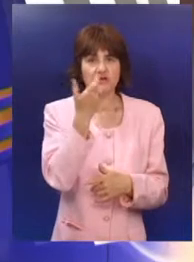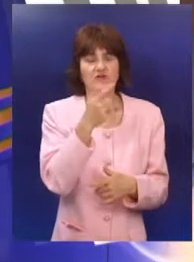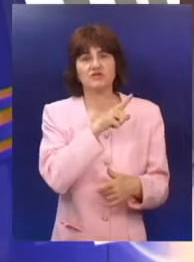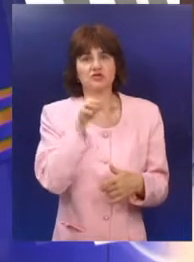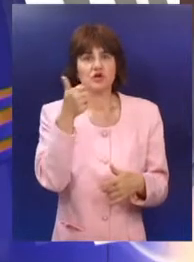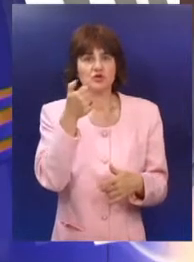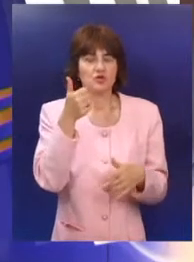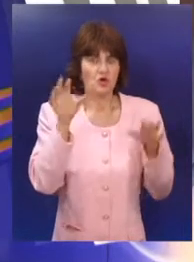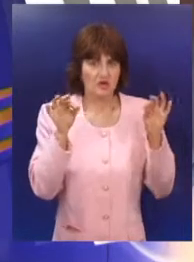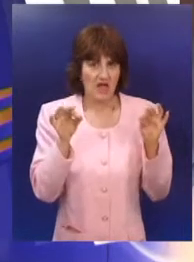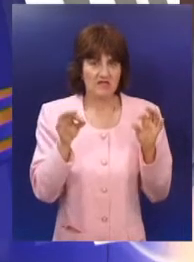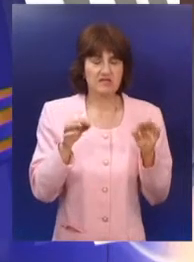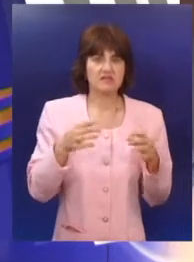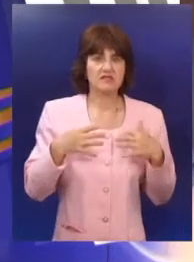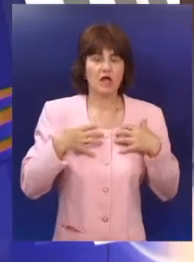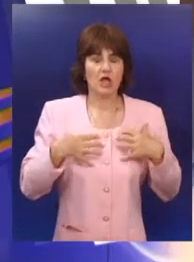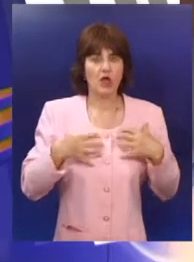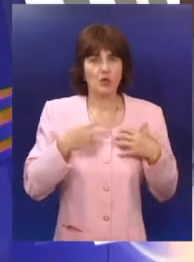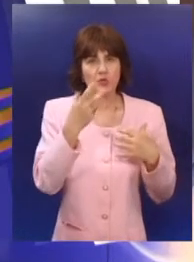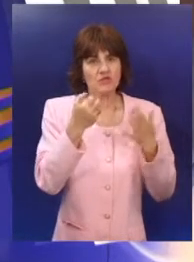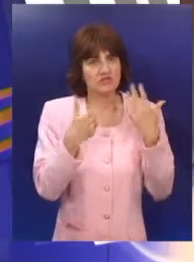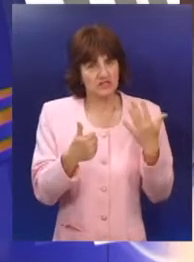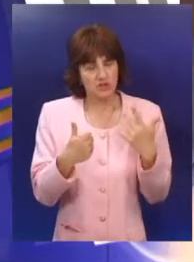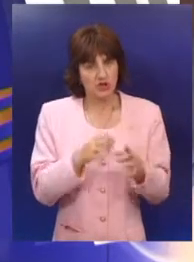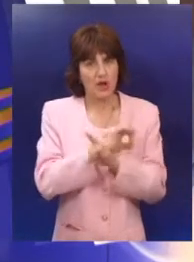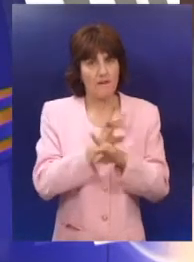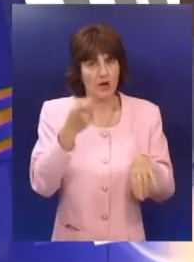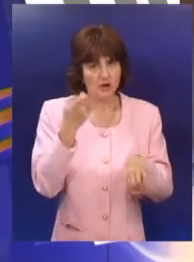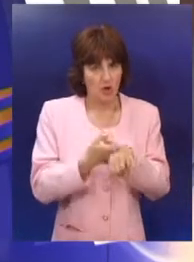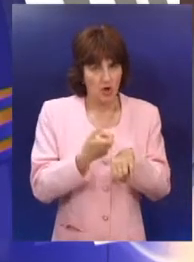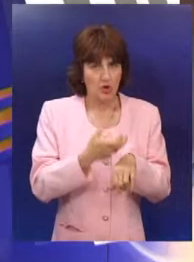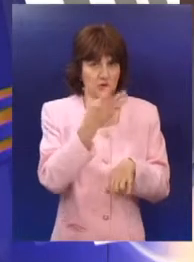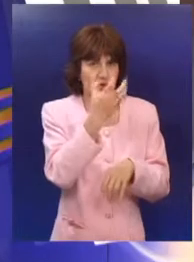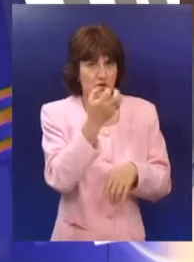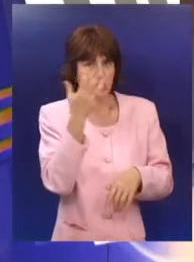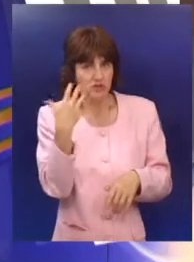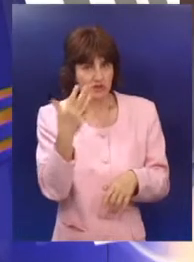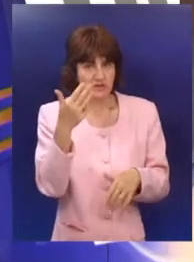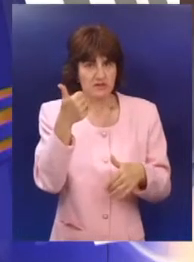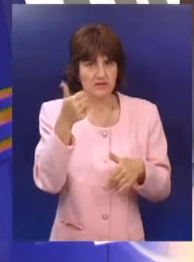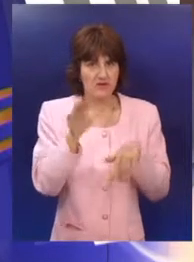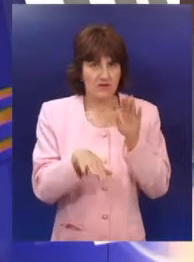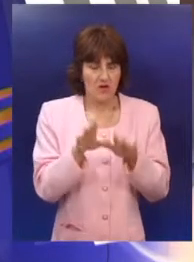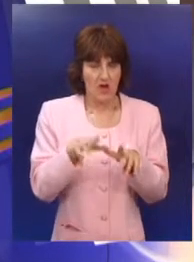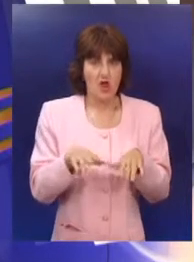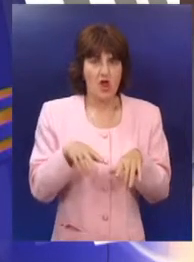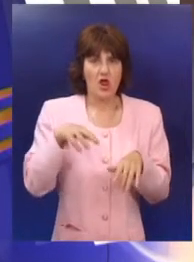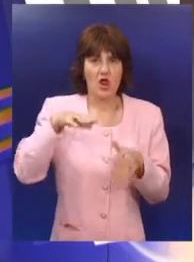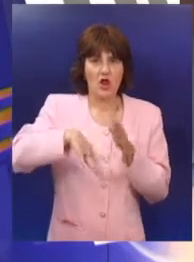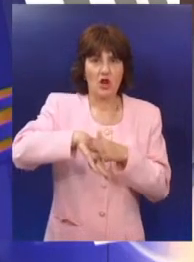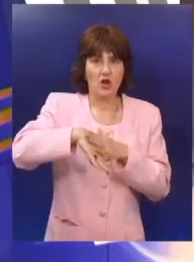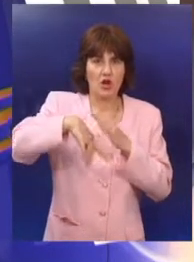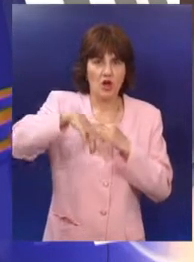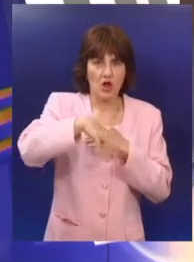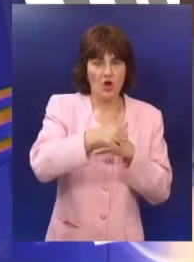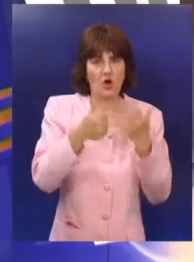110, grudi od 340 do 360, grudi bez kosti od 440 do 470, noge od 60